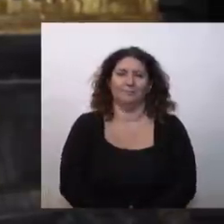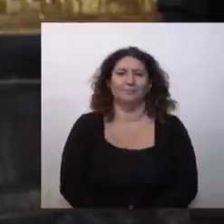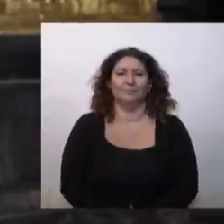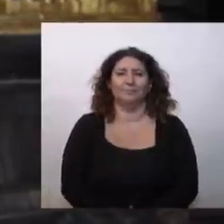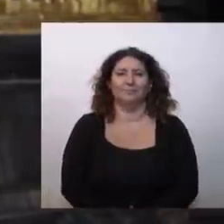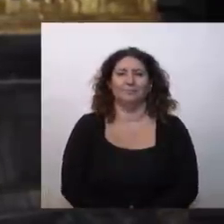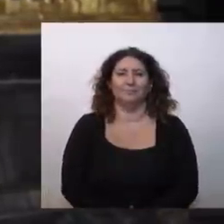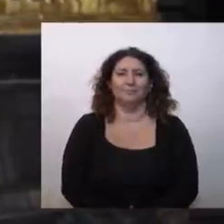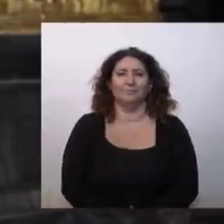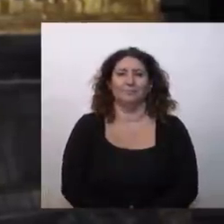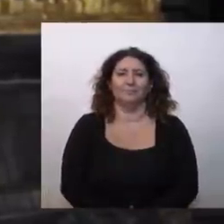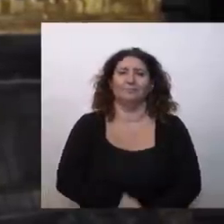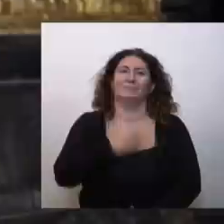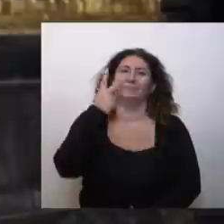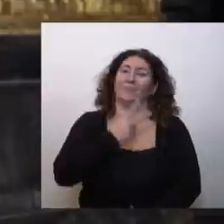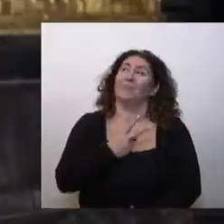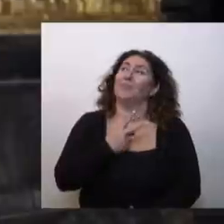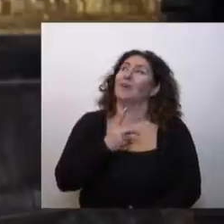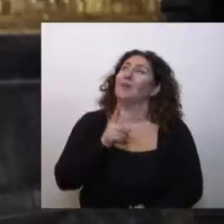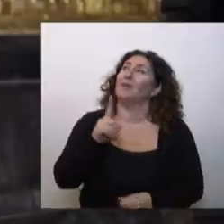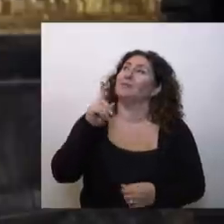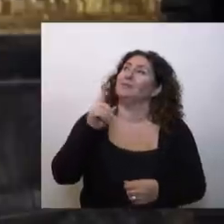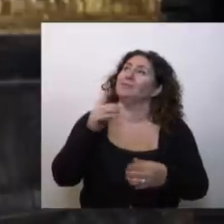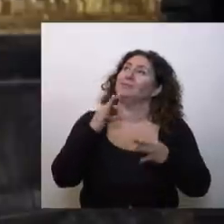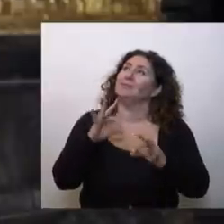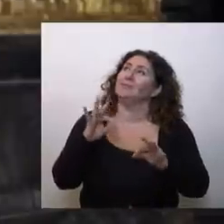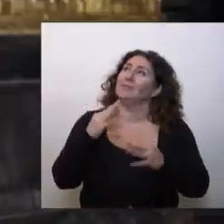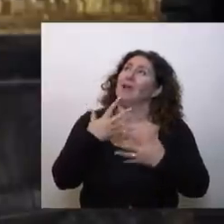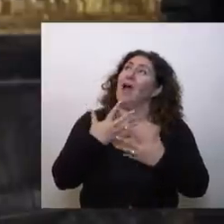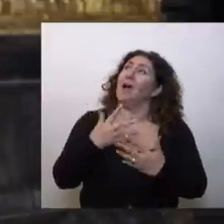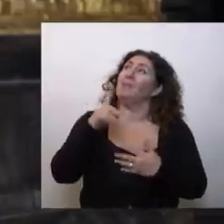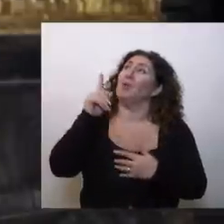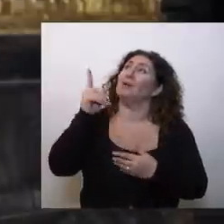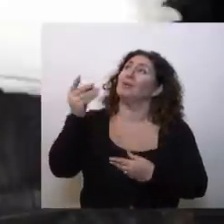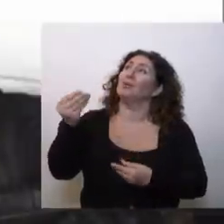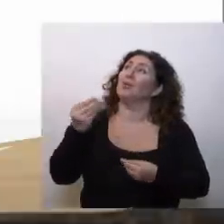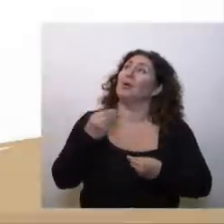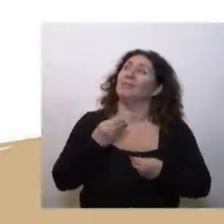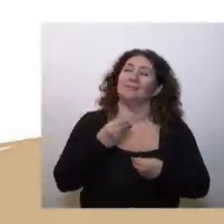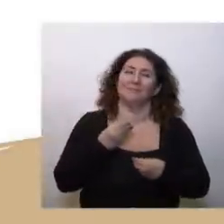Davvero, Signore, il tuo amore è per sempre.